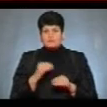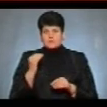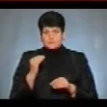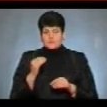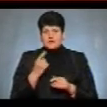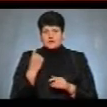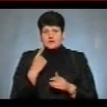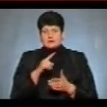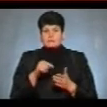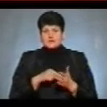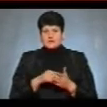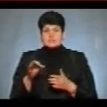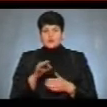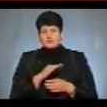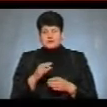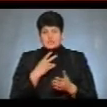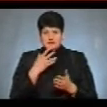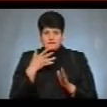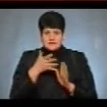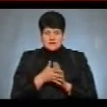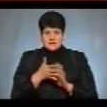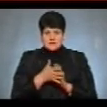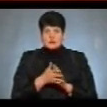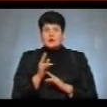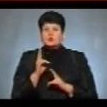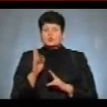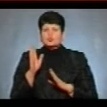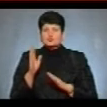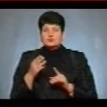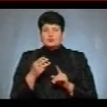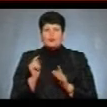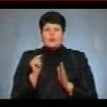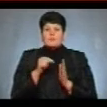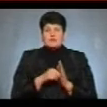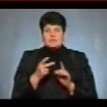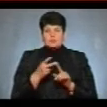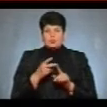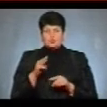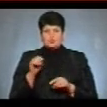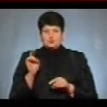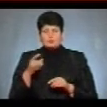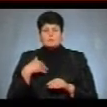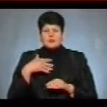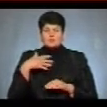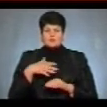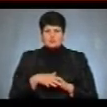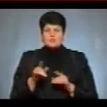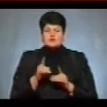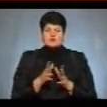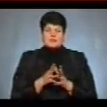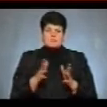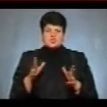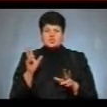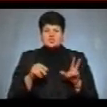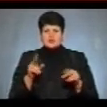офіційним визнанням, скажімо, визначенням, хто проходить другий тур. Тобто Ми розуміємо, що найбільші